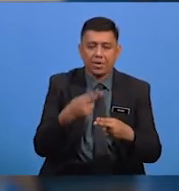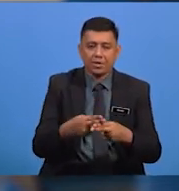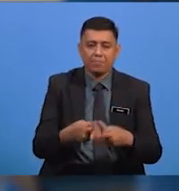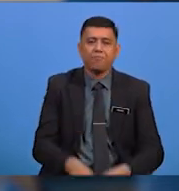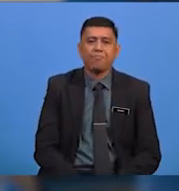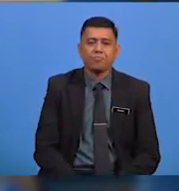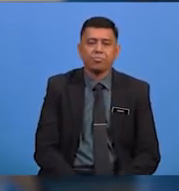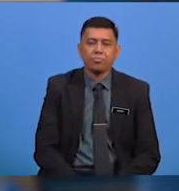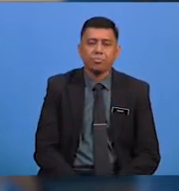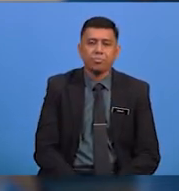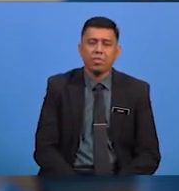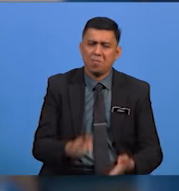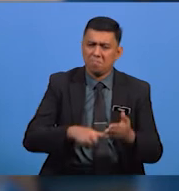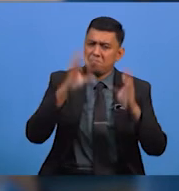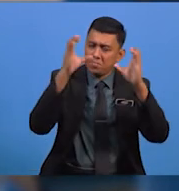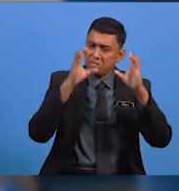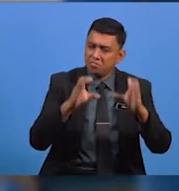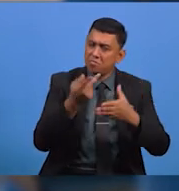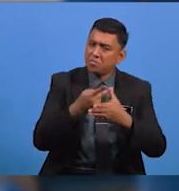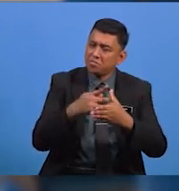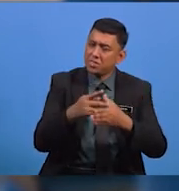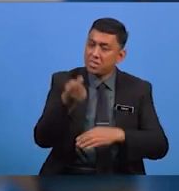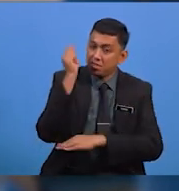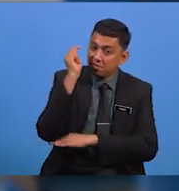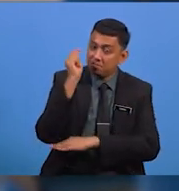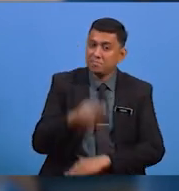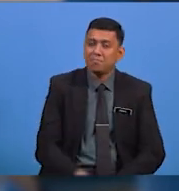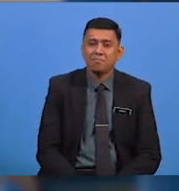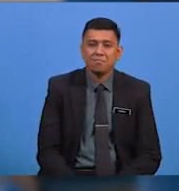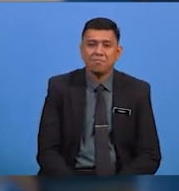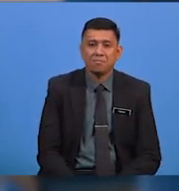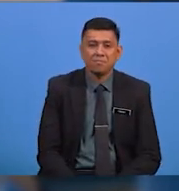nama. Apa tips yang cikgu kongsikan tadi?